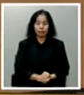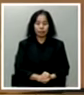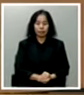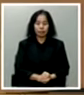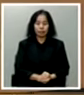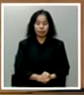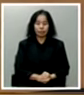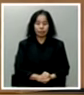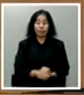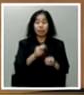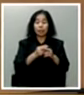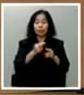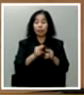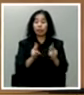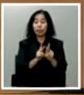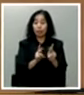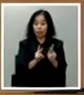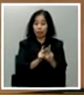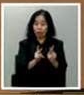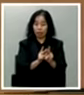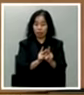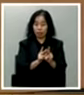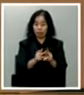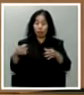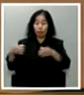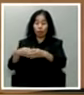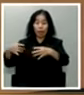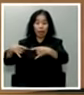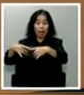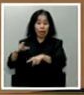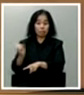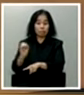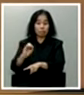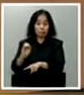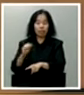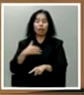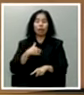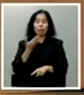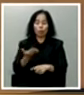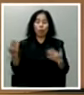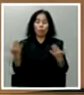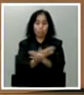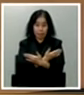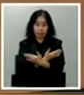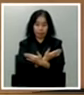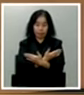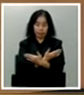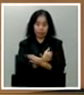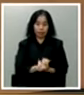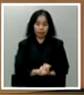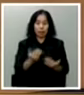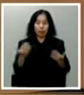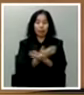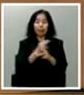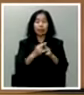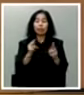เนื่องจากรายชื่อกรรมการฝ่ายค้านไม่ร่วมนะครับเพราะฉะนั้นจำเป็นต้องเปลี่ยนผมขออนุญาตที่ประชุมนะครับขอเปลี่ยนชื่อกรร